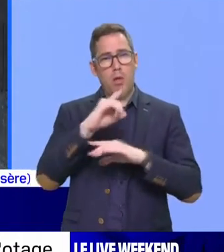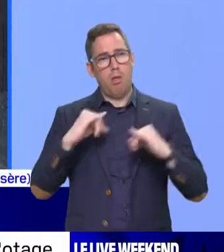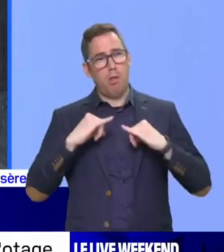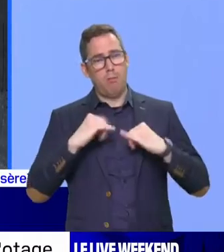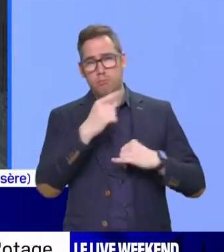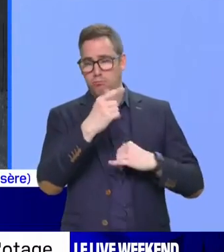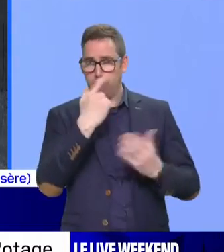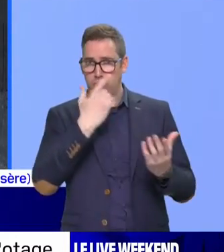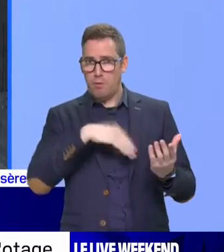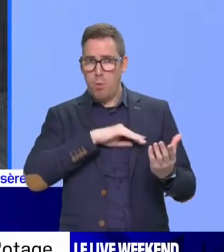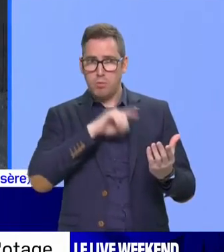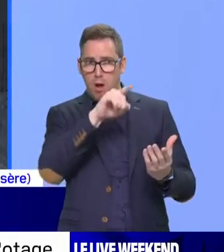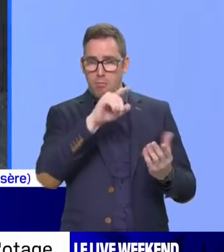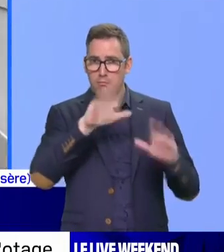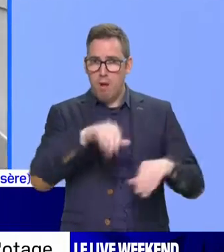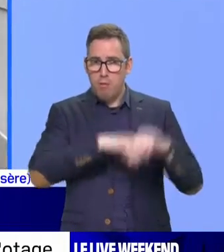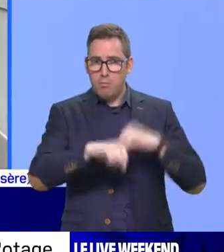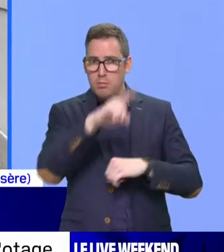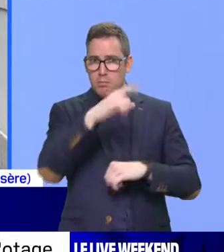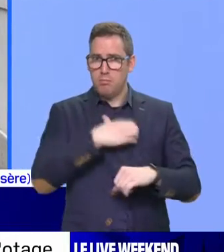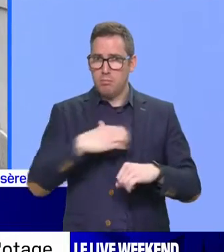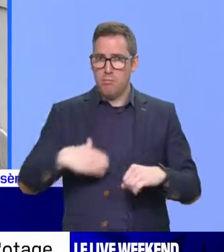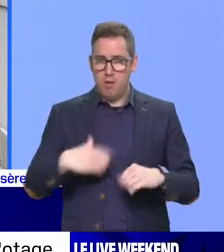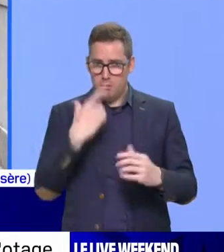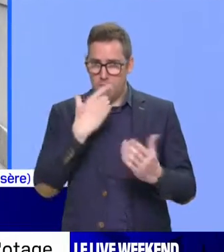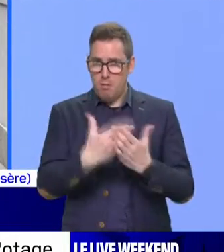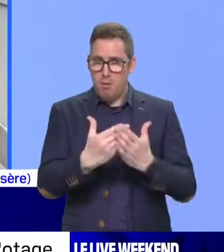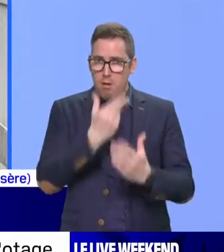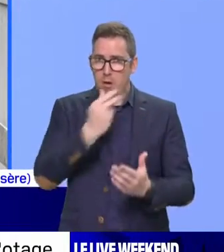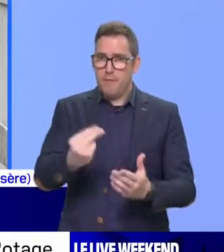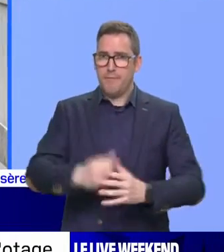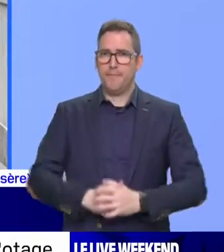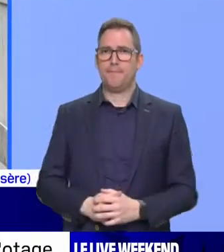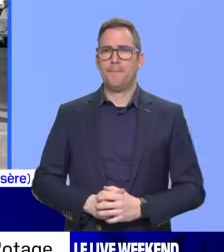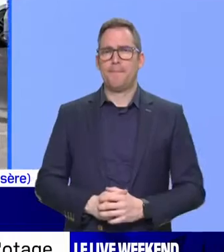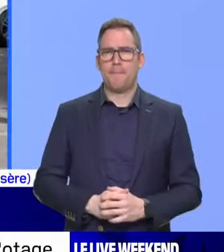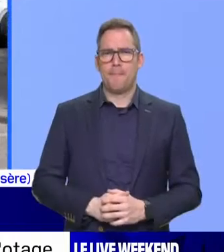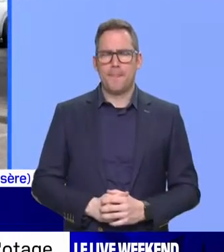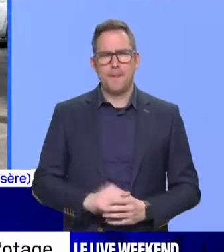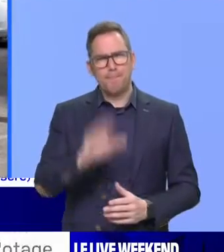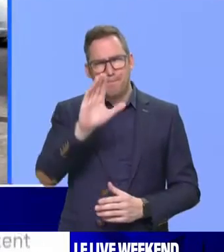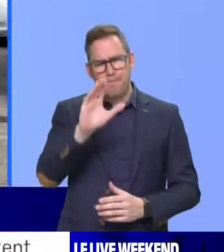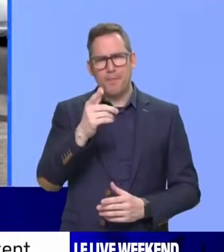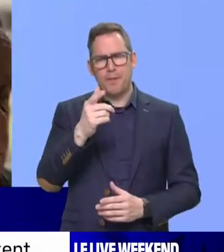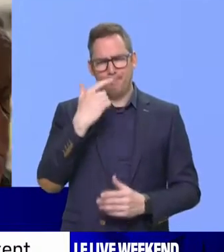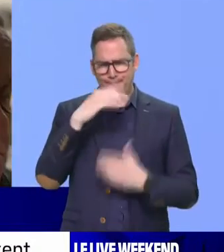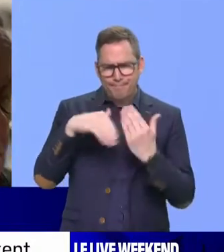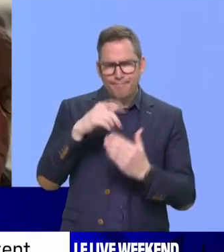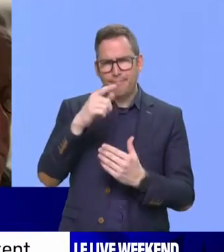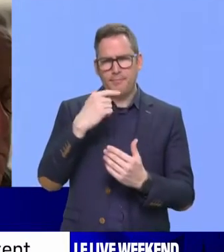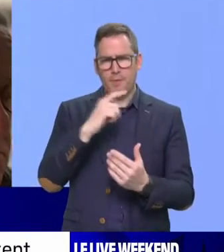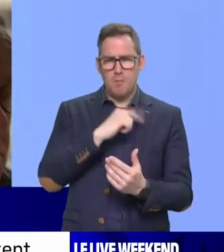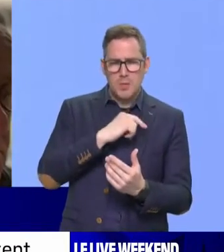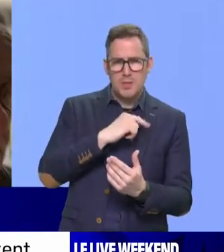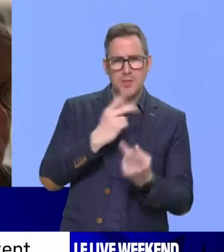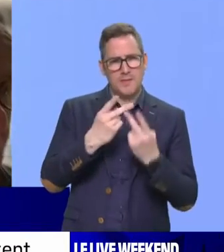est responsable pour partie assez gravement de ces situations. Alors, il y a la police municipale, la police nationale aussi. Est-ce